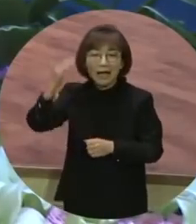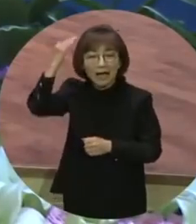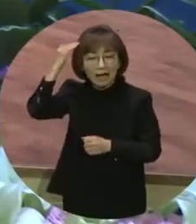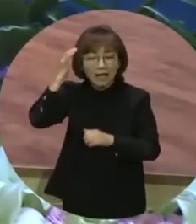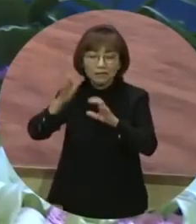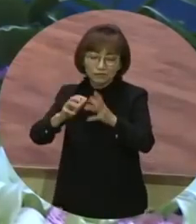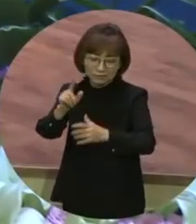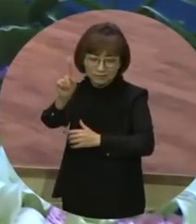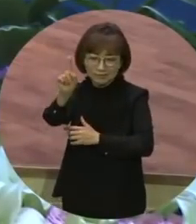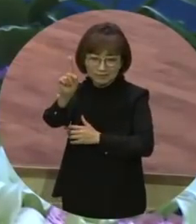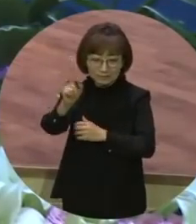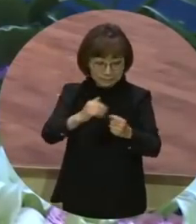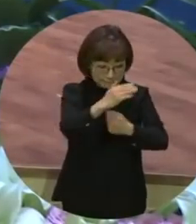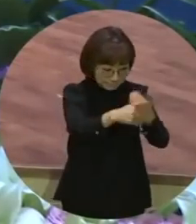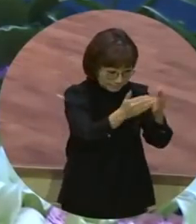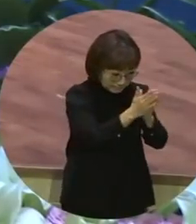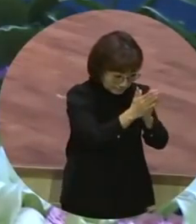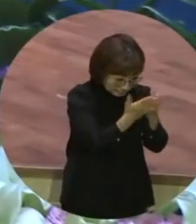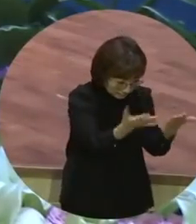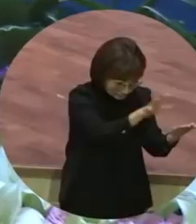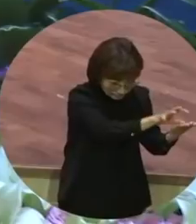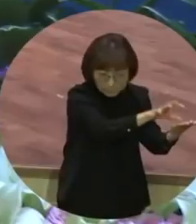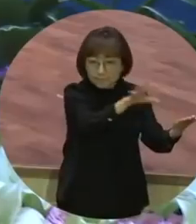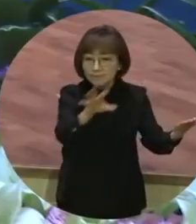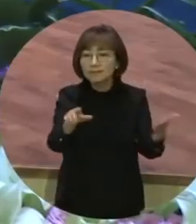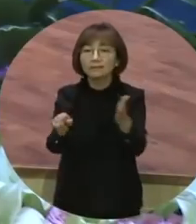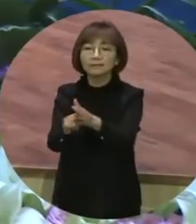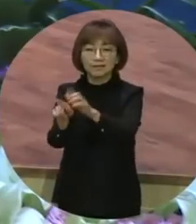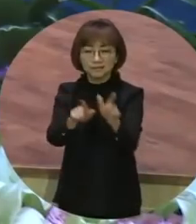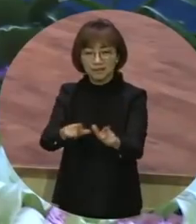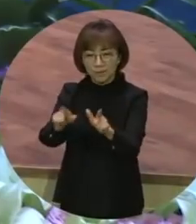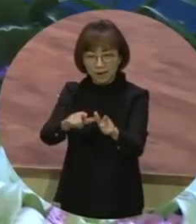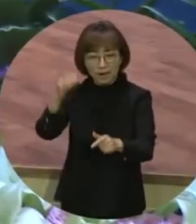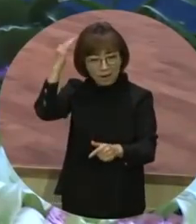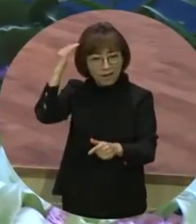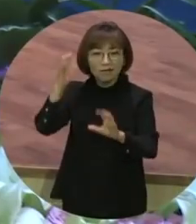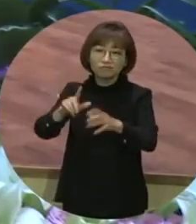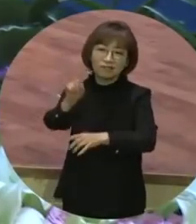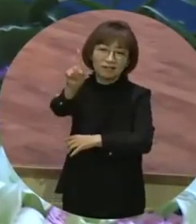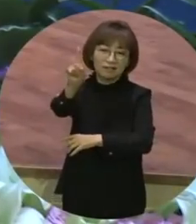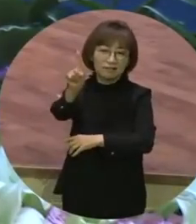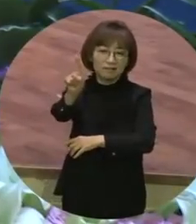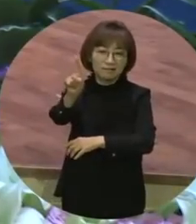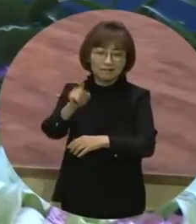한국밖에 없어요. 참 신기하죠. 이 조그만 땅에 말이요.